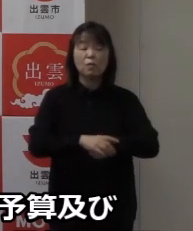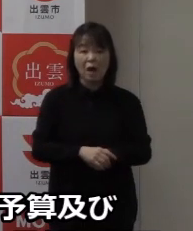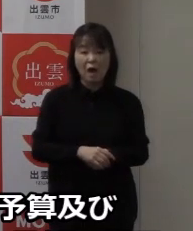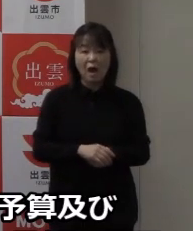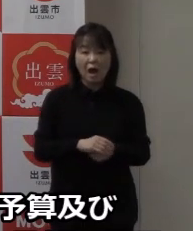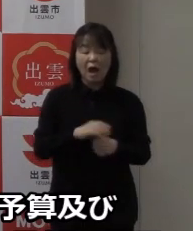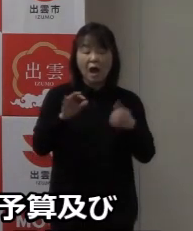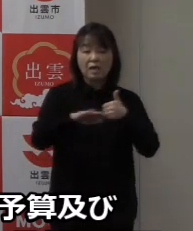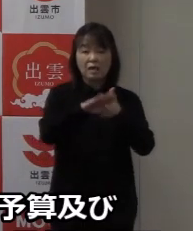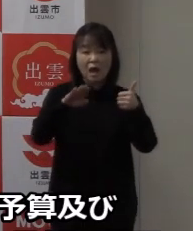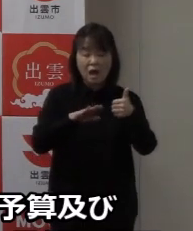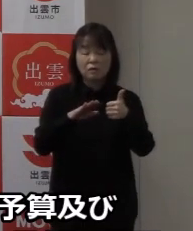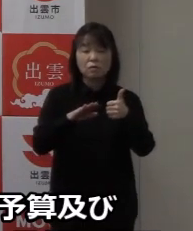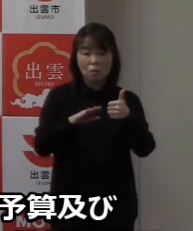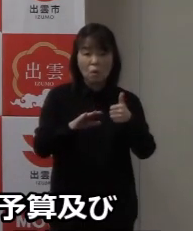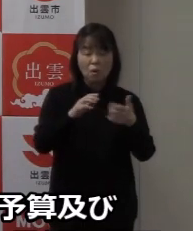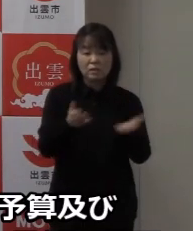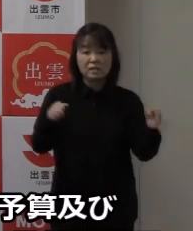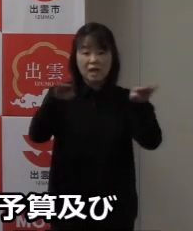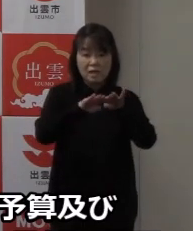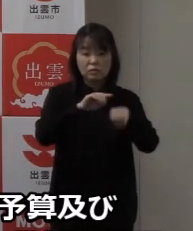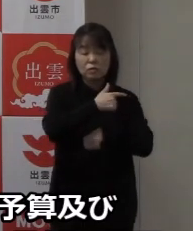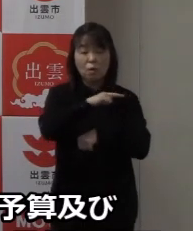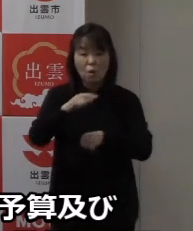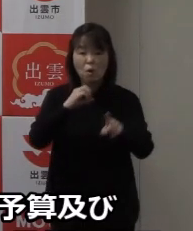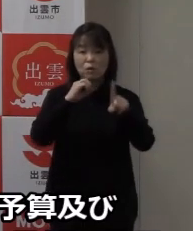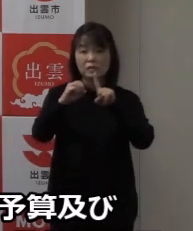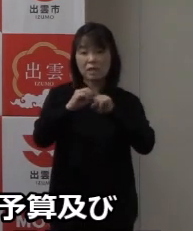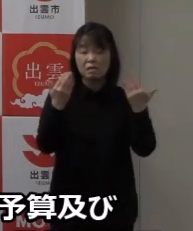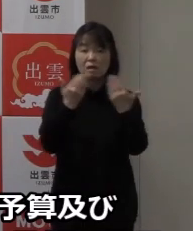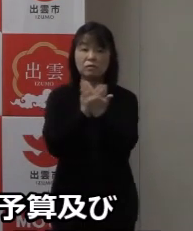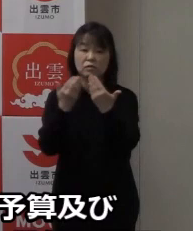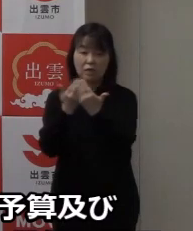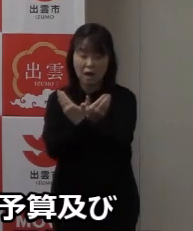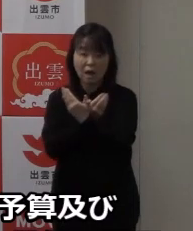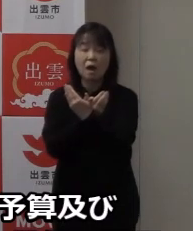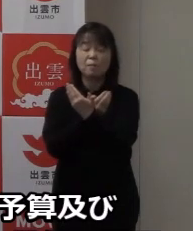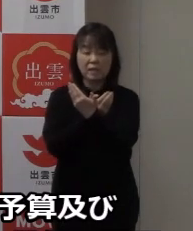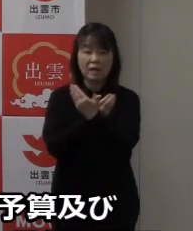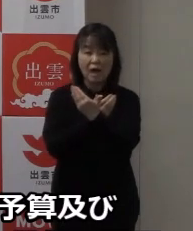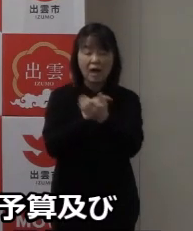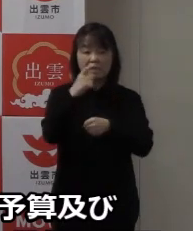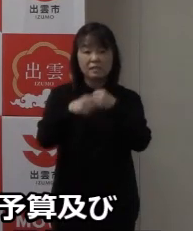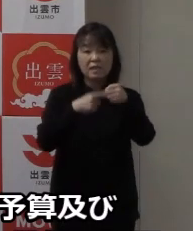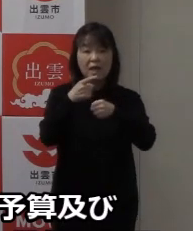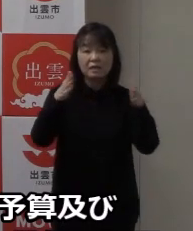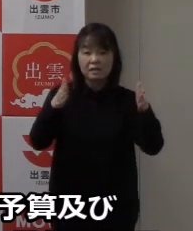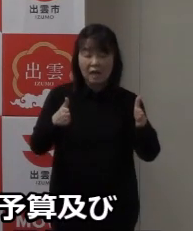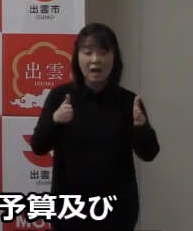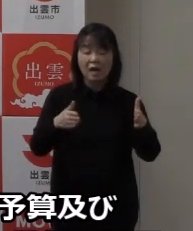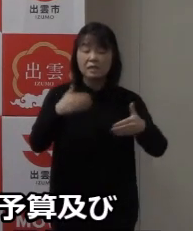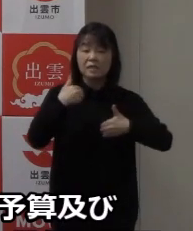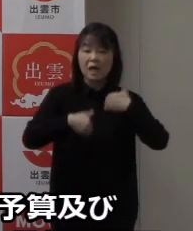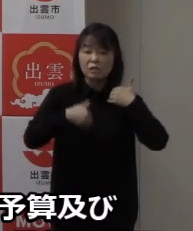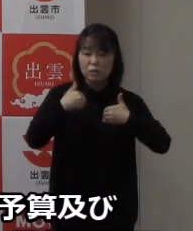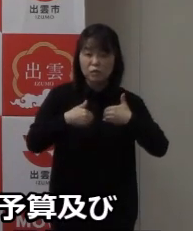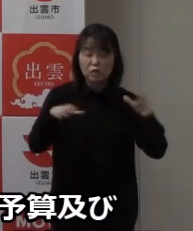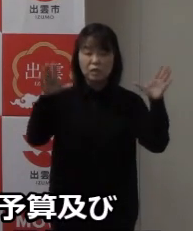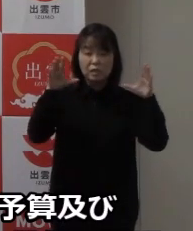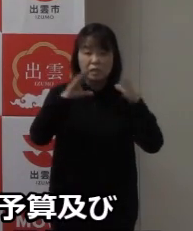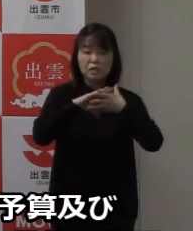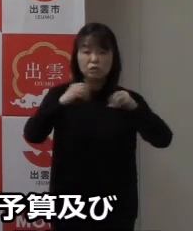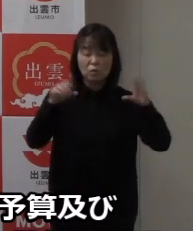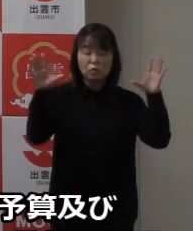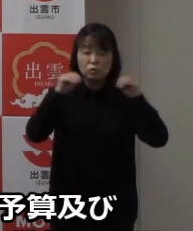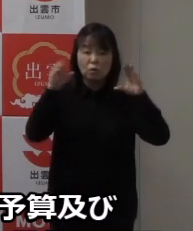業、また365日楽しめる出雲のコンテンツ造成及び情報発信などを新規として掲げ